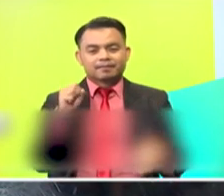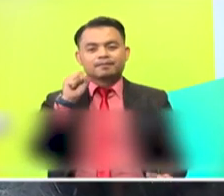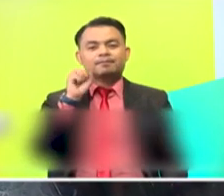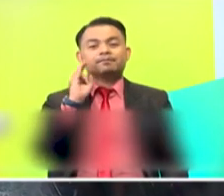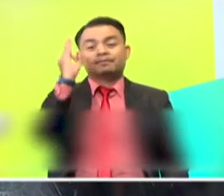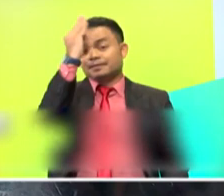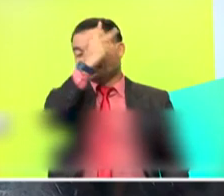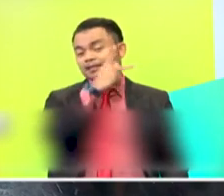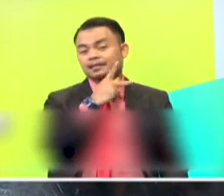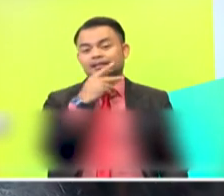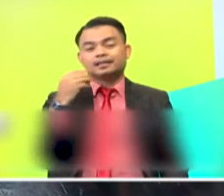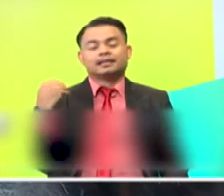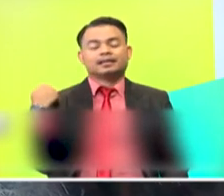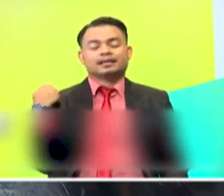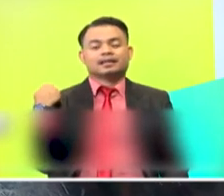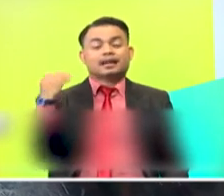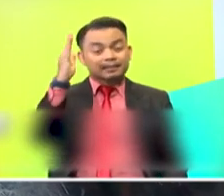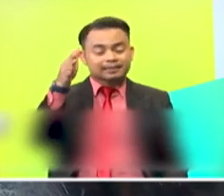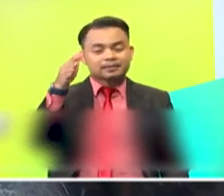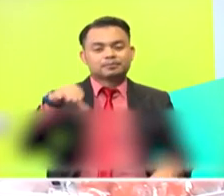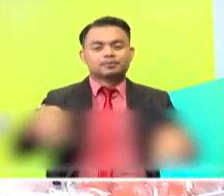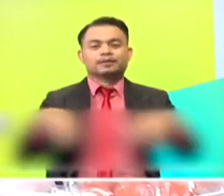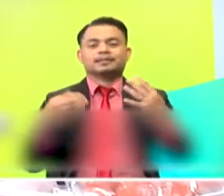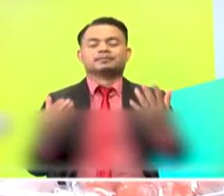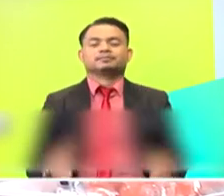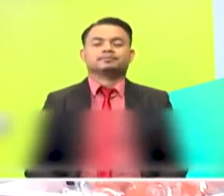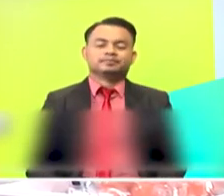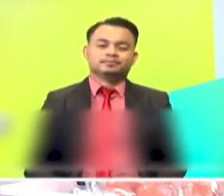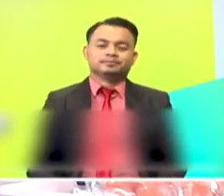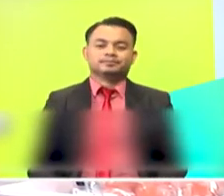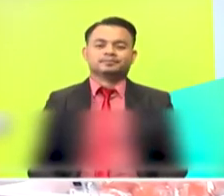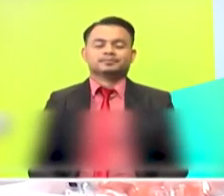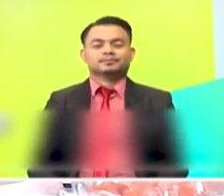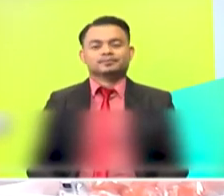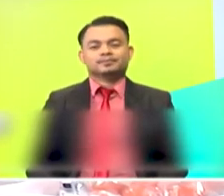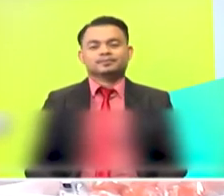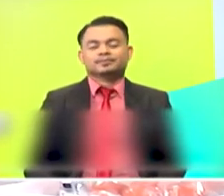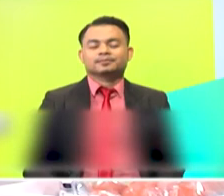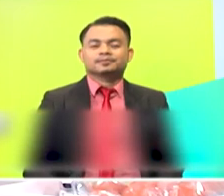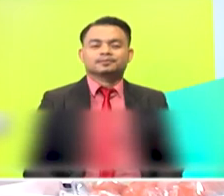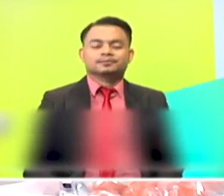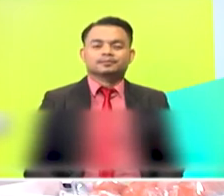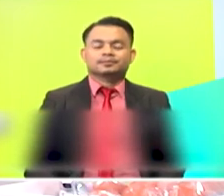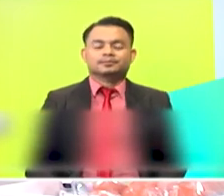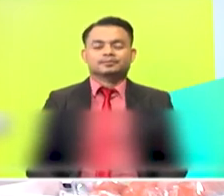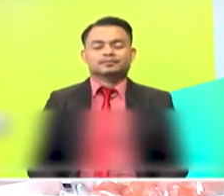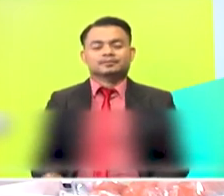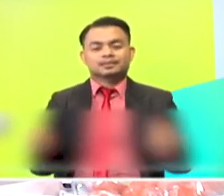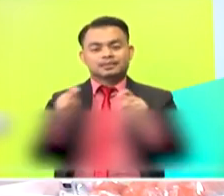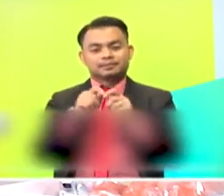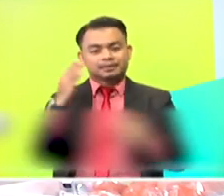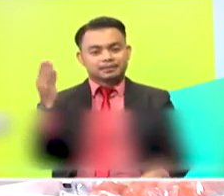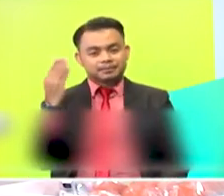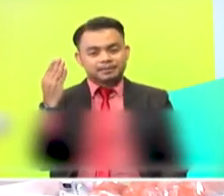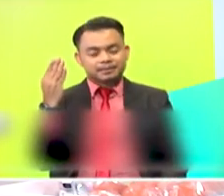akun setelah semacam getek di Aceh udah semimbang betul-betul Kukuh di situ oke chegou seperti biasa Kak Fika